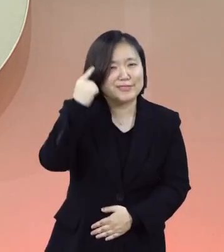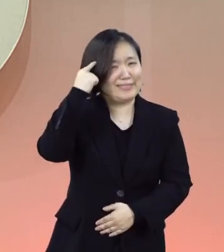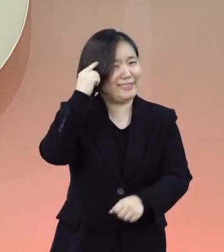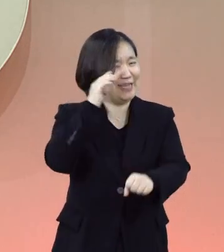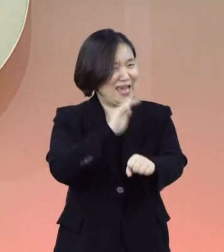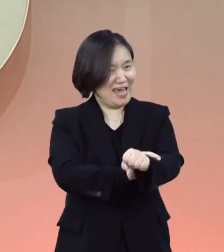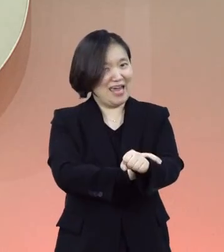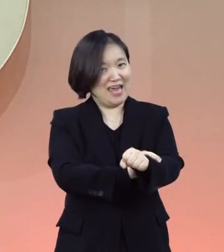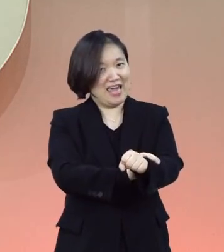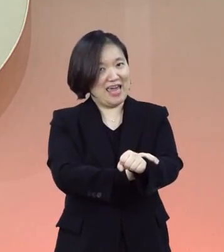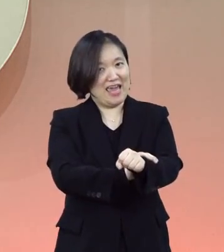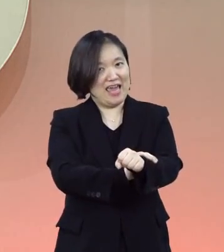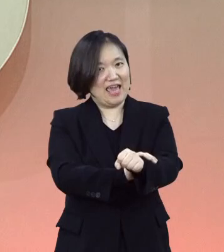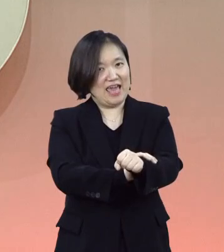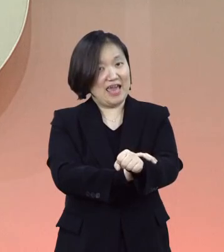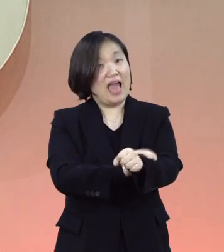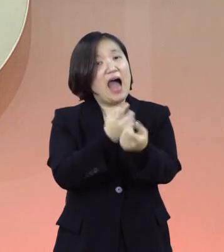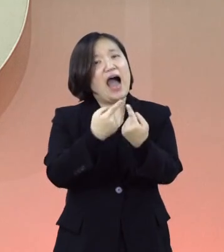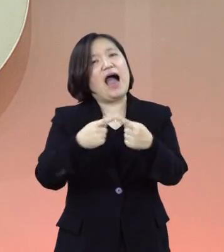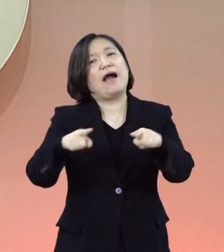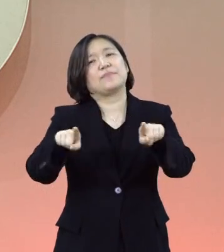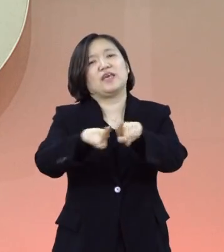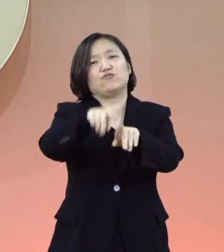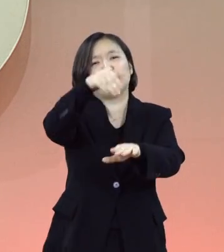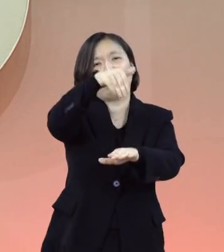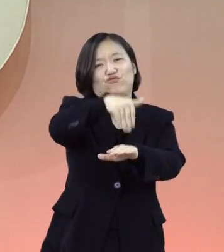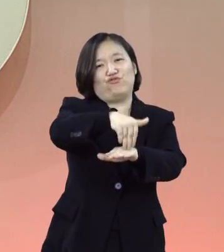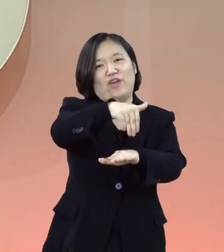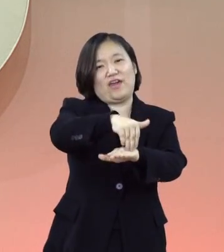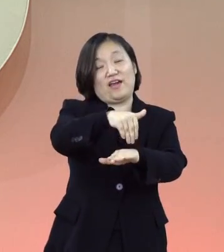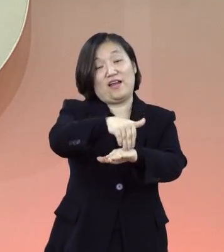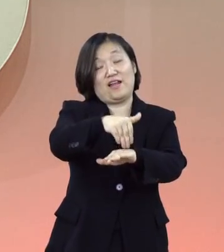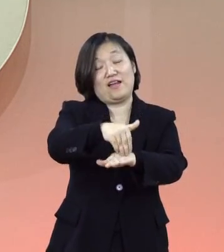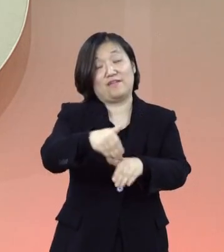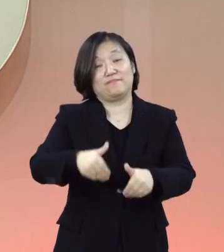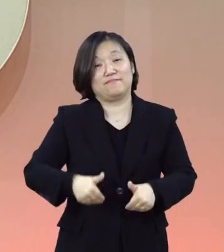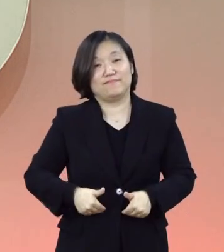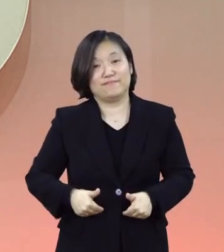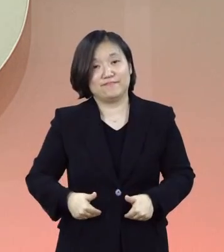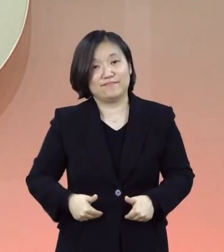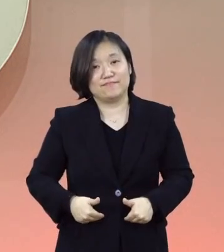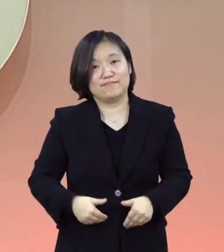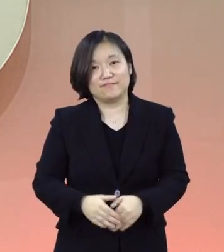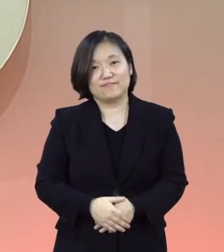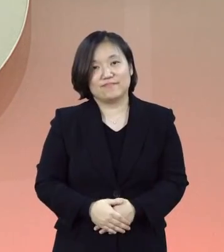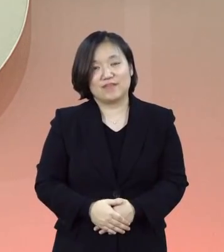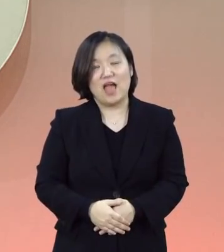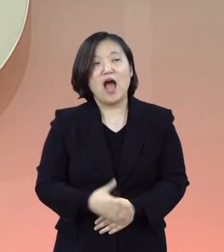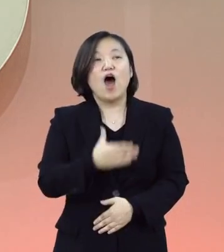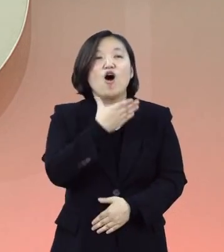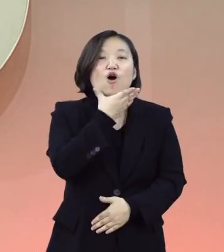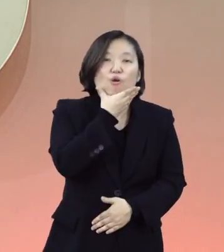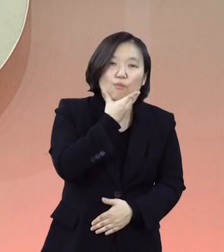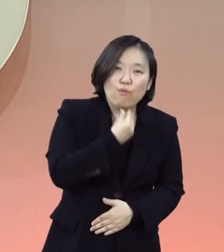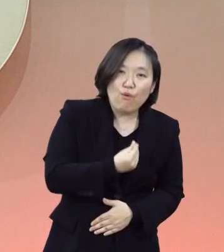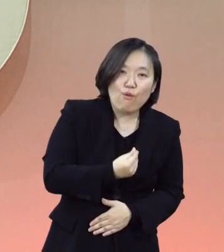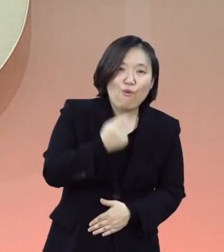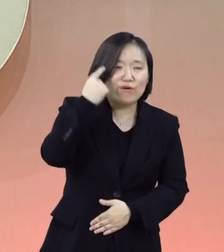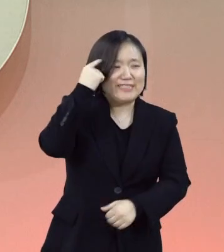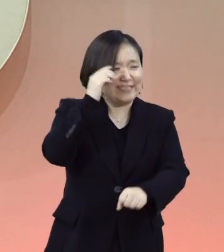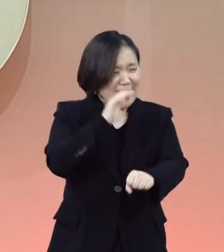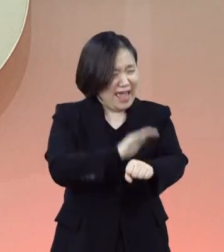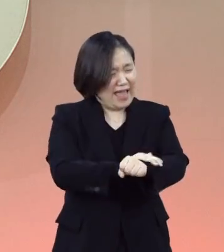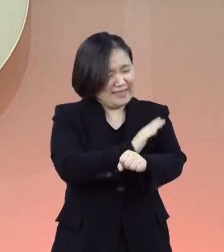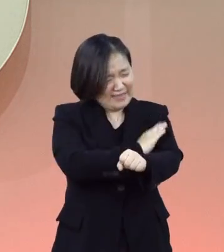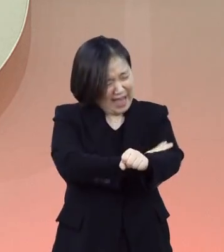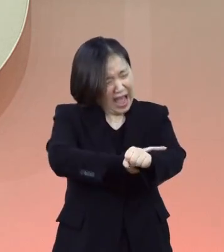지혜를 함께 닦아라 라고 이야기하고 있는 것이고, 그 복덕과 지혜를